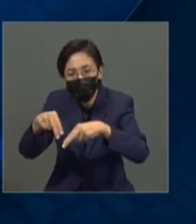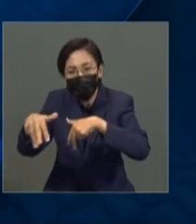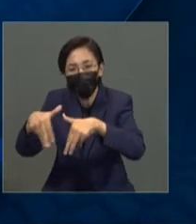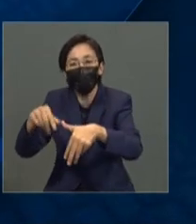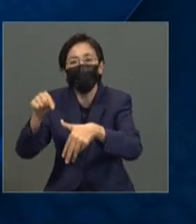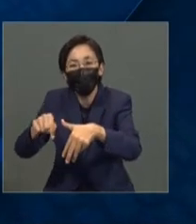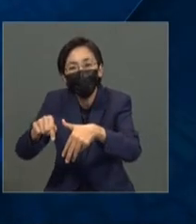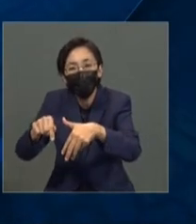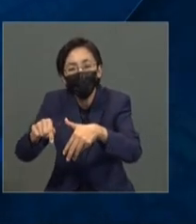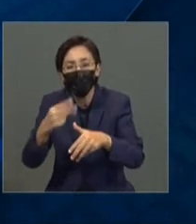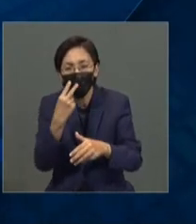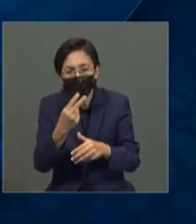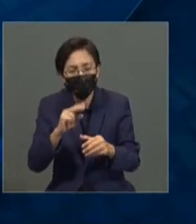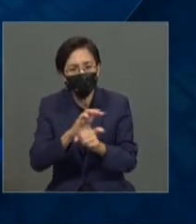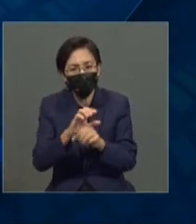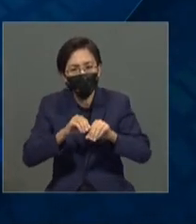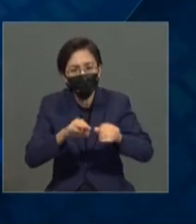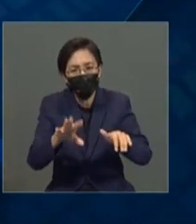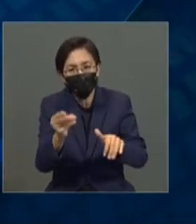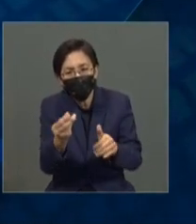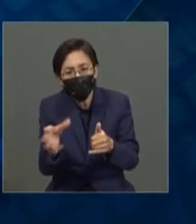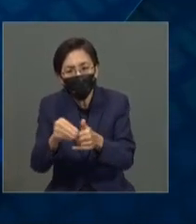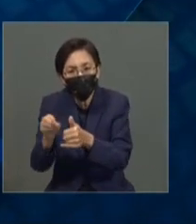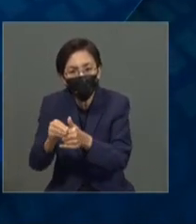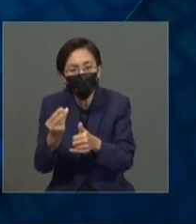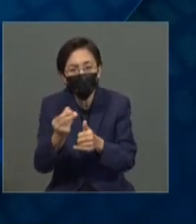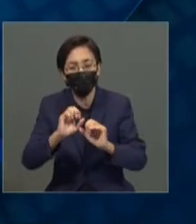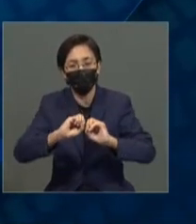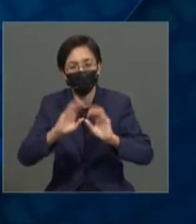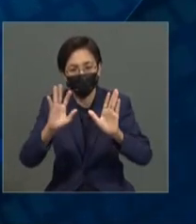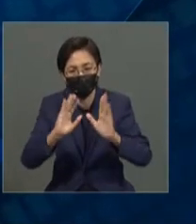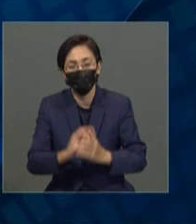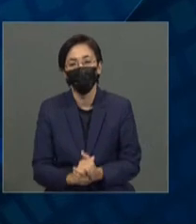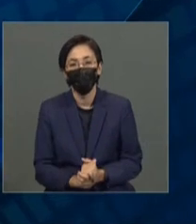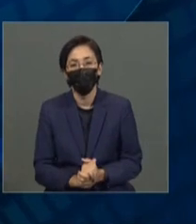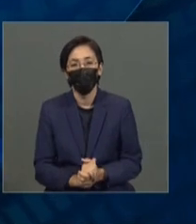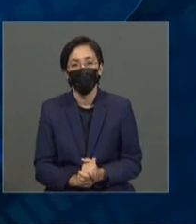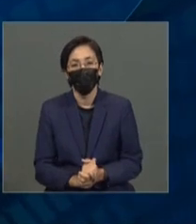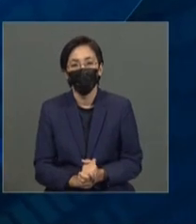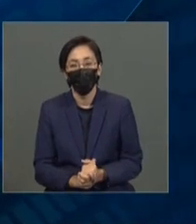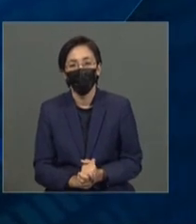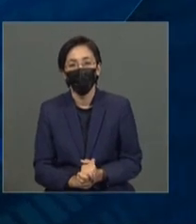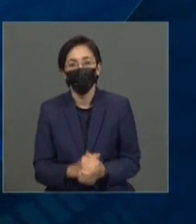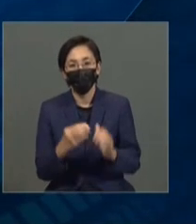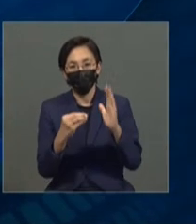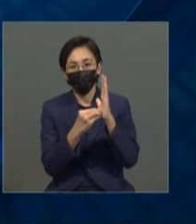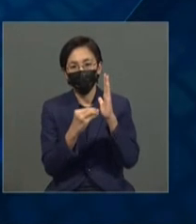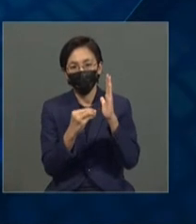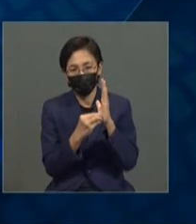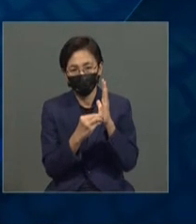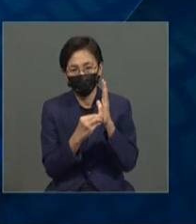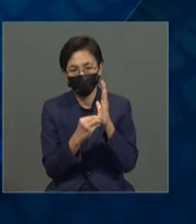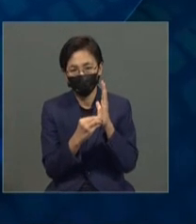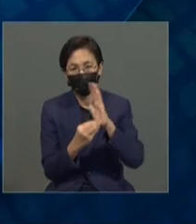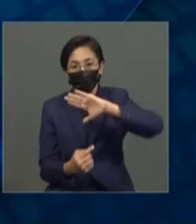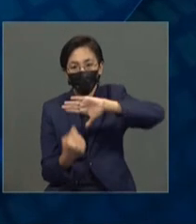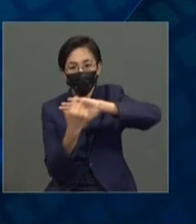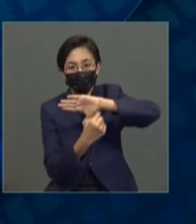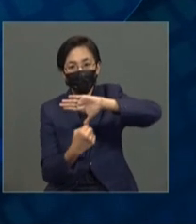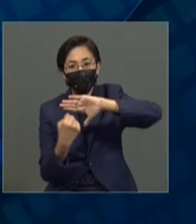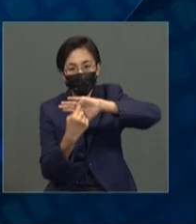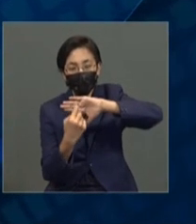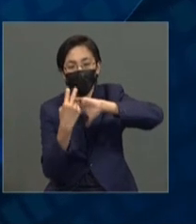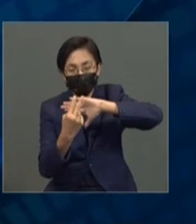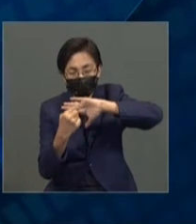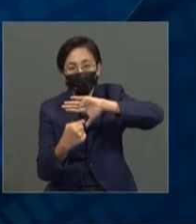เห็นชัดเจนยิ่งขึ้นในส่วนของกรุงเทพมหานครนะคะถ้าไปดูพื้นที่การระบาดจะเห็นว่